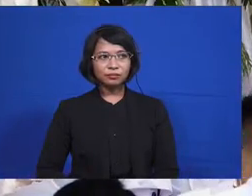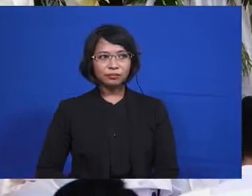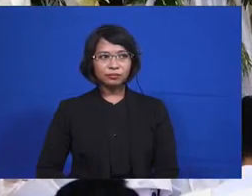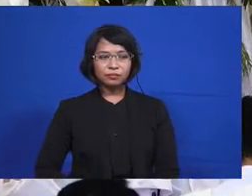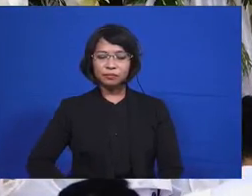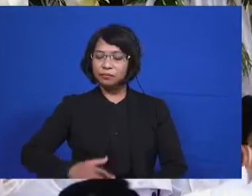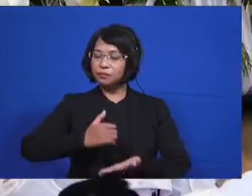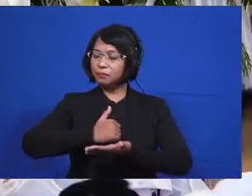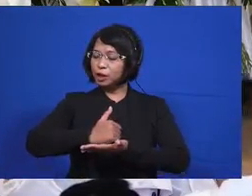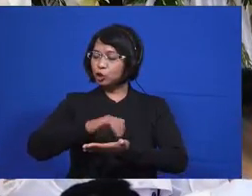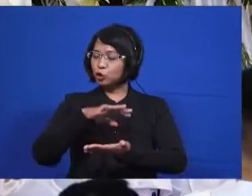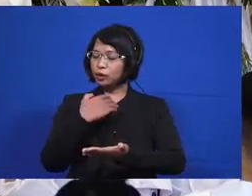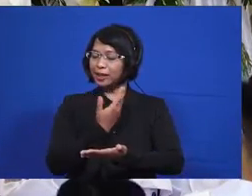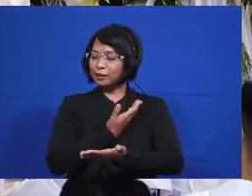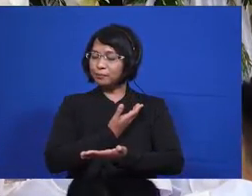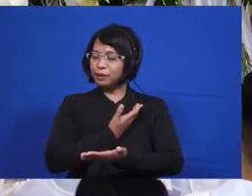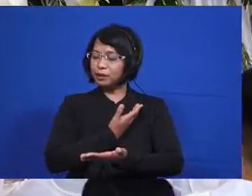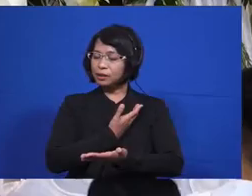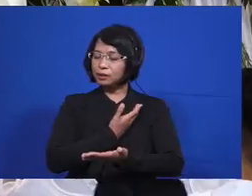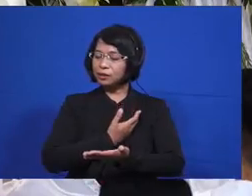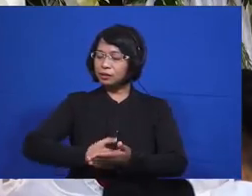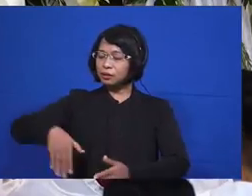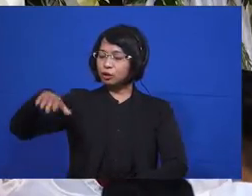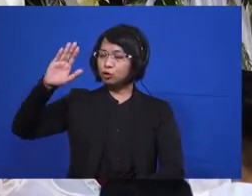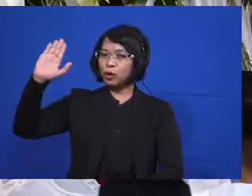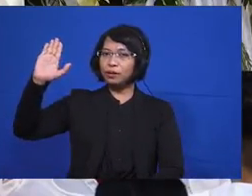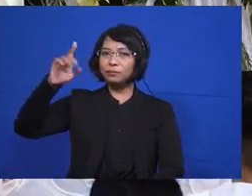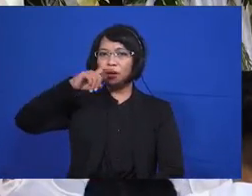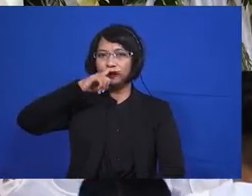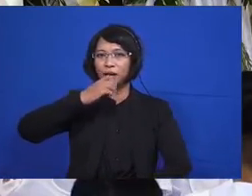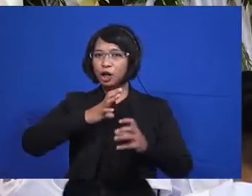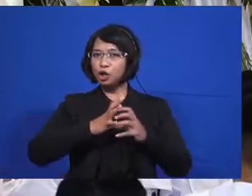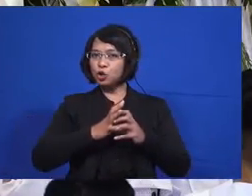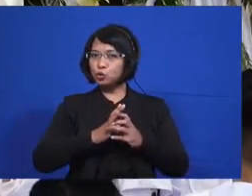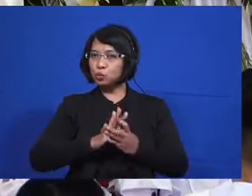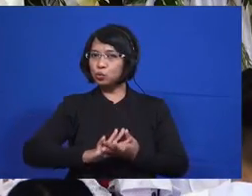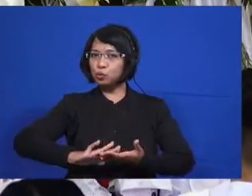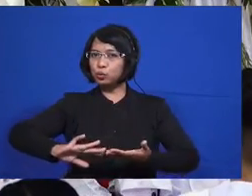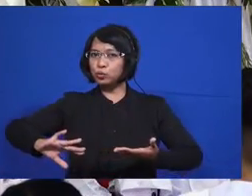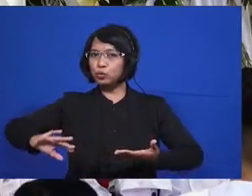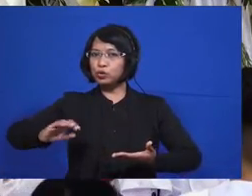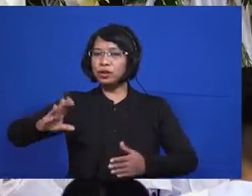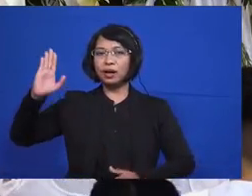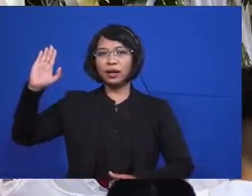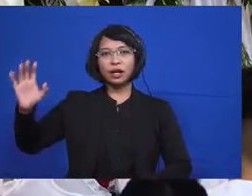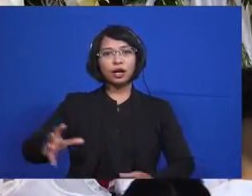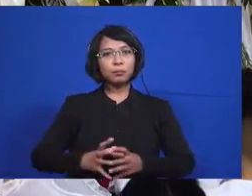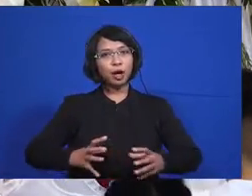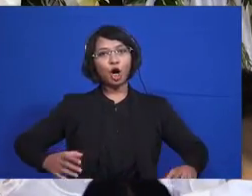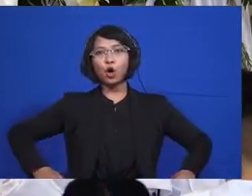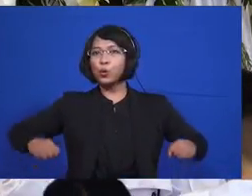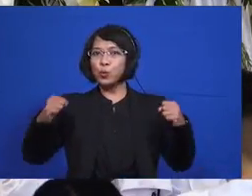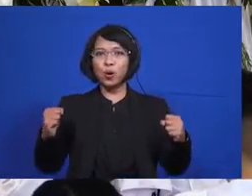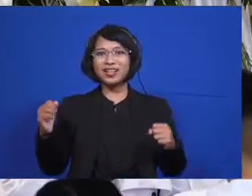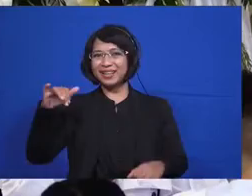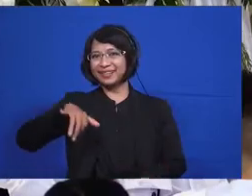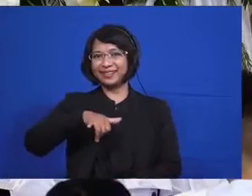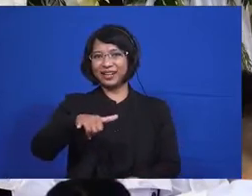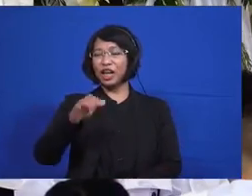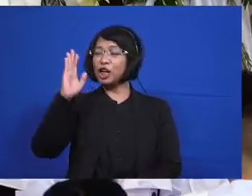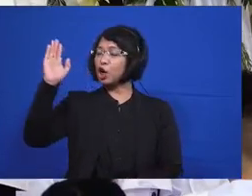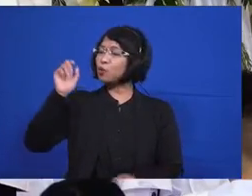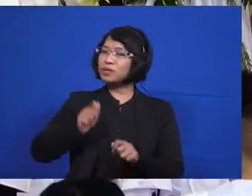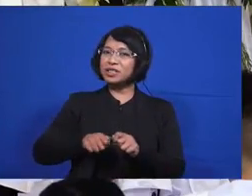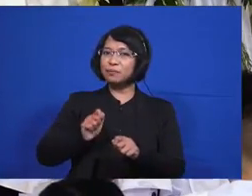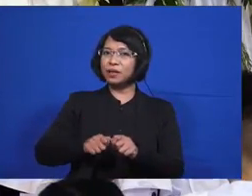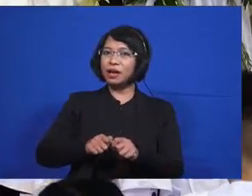Bantulah kami ya Tuhan, Bapa yang kudus, Allah yang Maha Kuasa dan kekal. Engkau pencipta